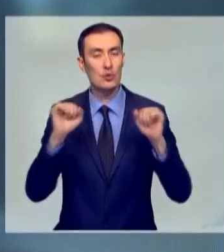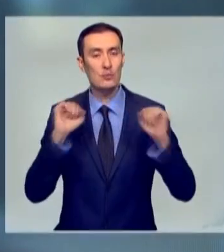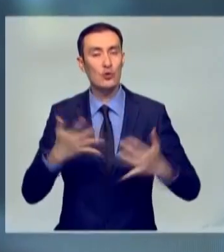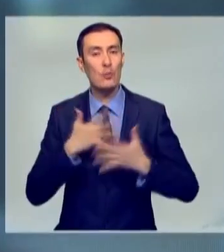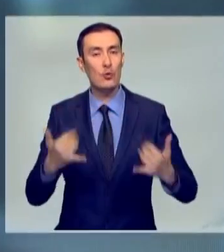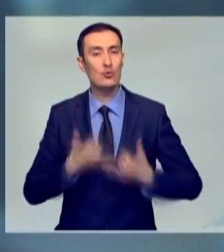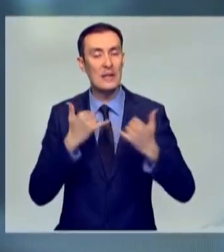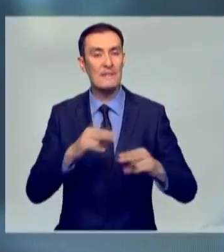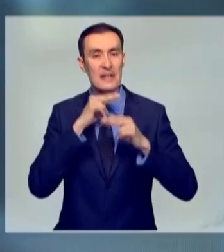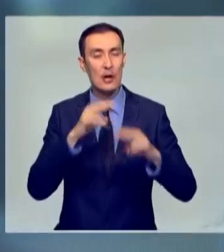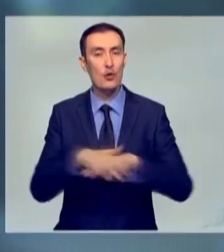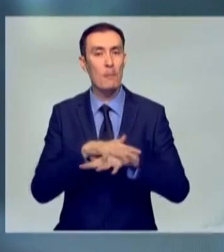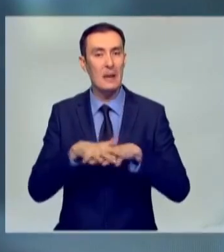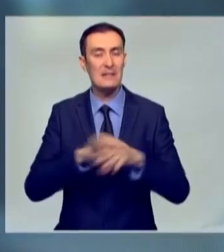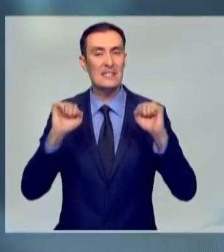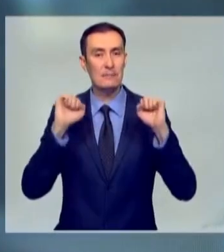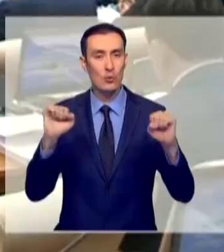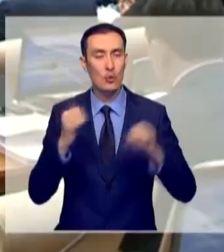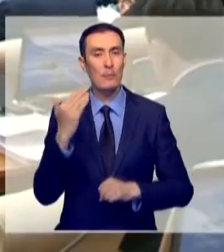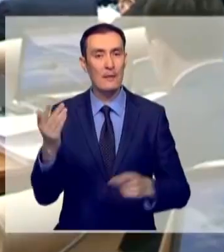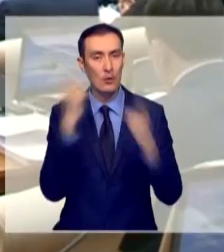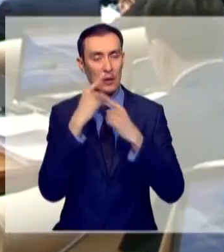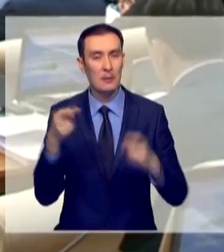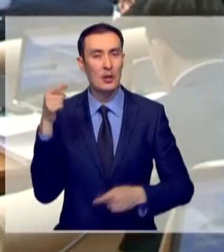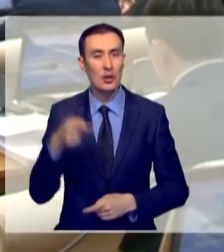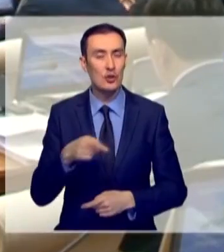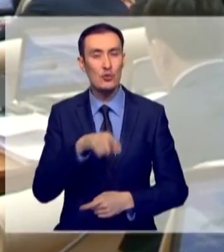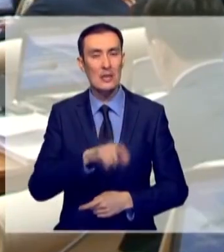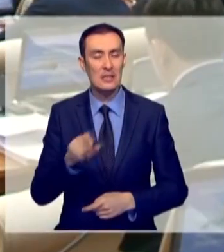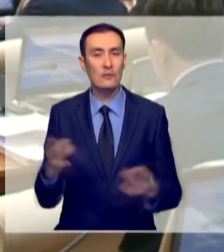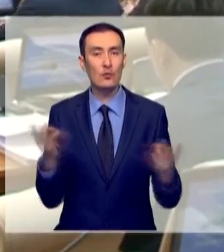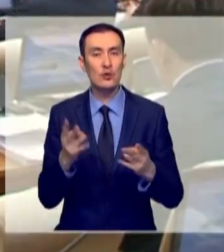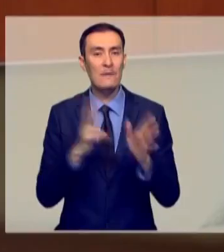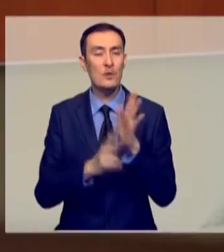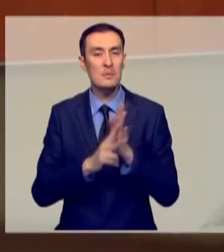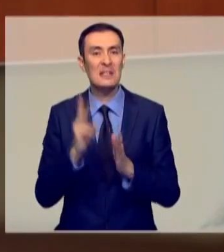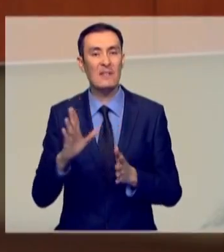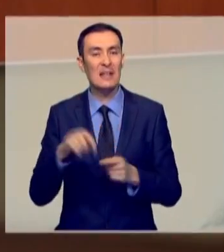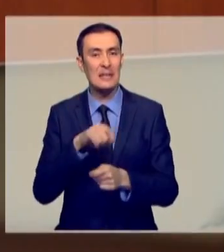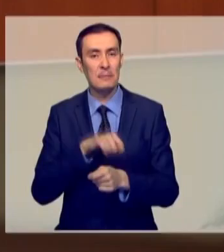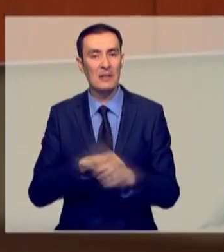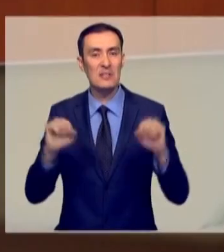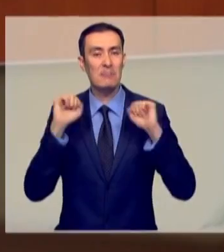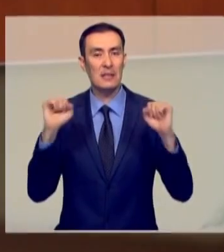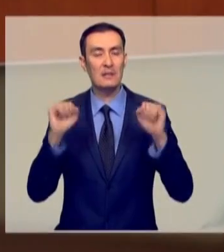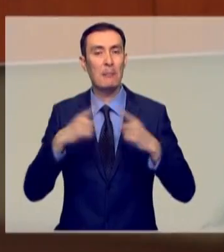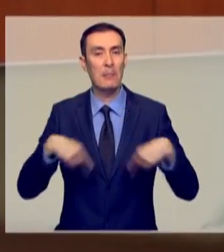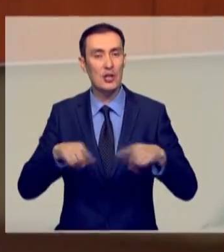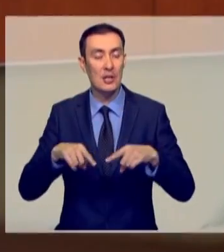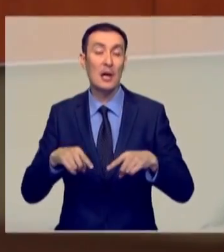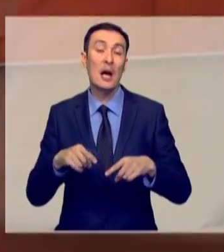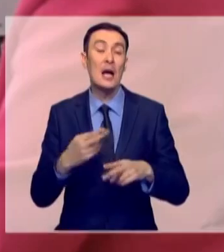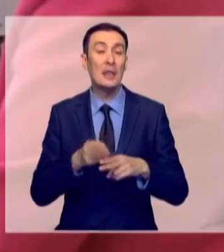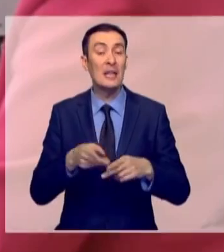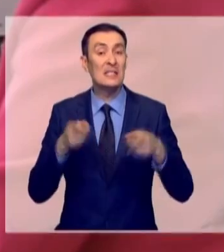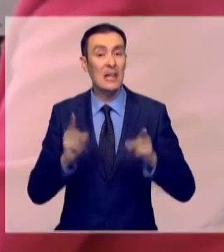больше внимания уделять развитию массового спорта. По ее данным, на 1000 казахстанцев нужно 80 квадратных метров спортивных площадок.